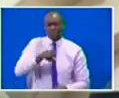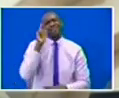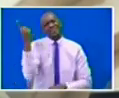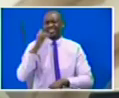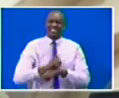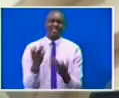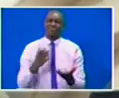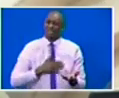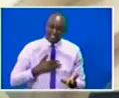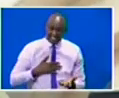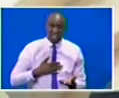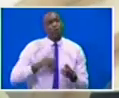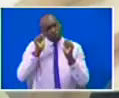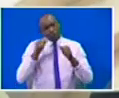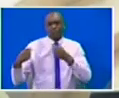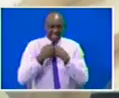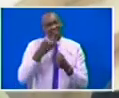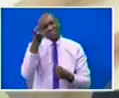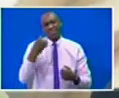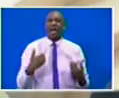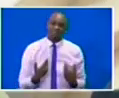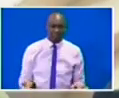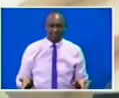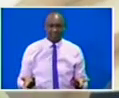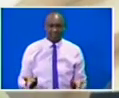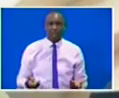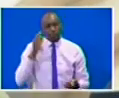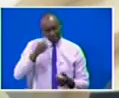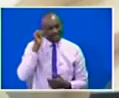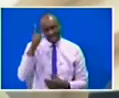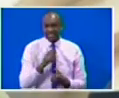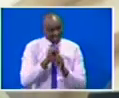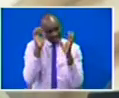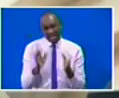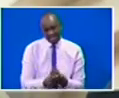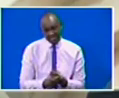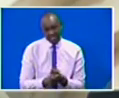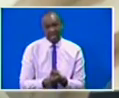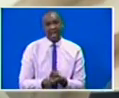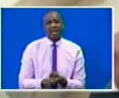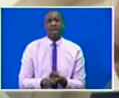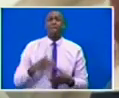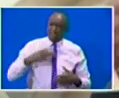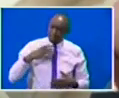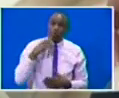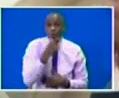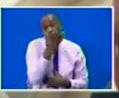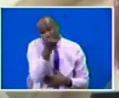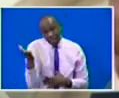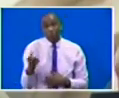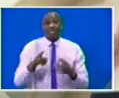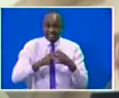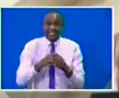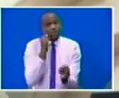kwanza, bado kutakuwa na matatizo. Tunaelewana? Mpaka wale ambao wanaanza